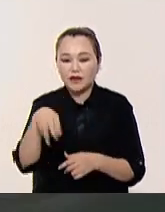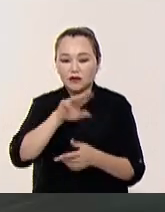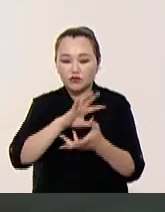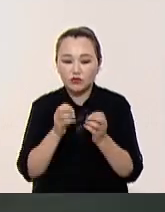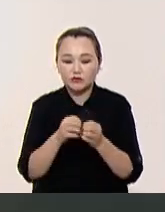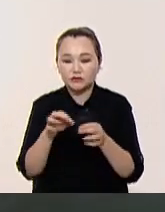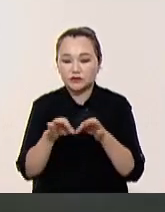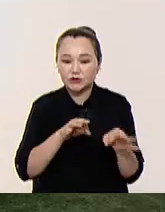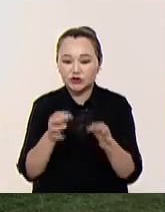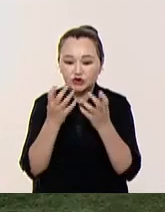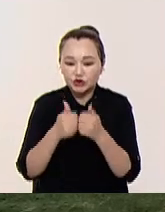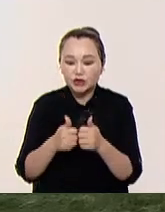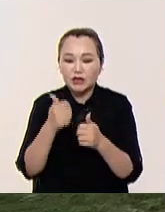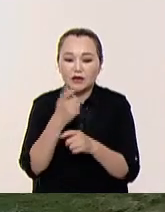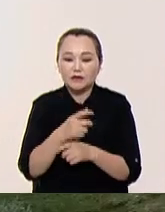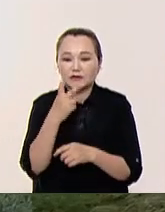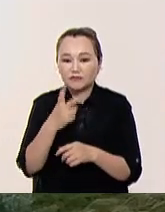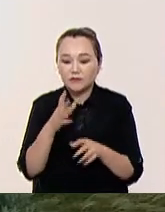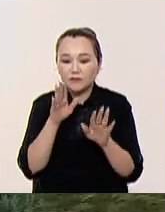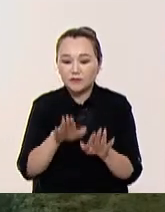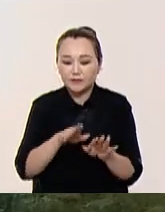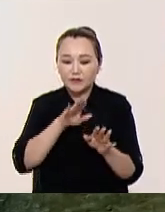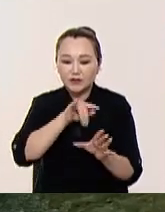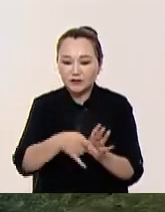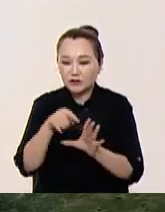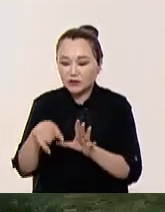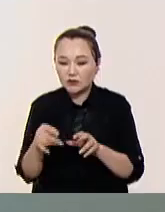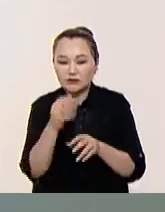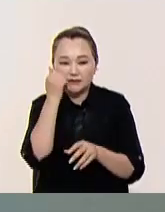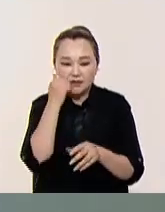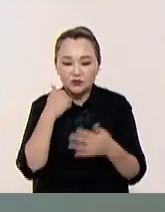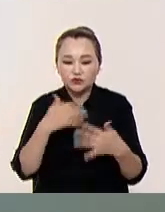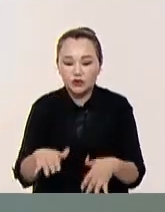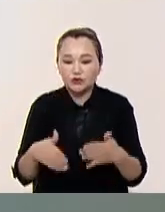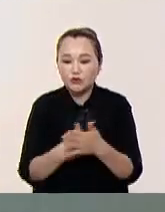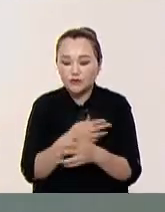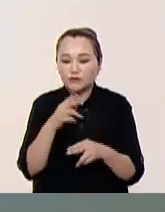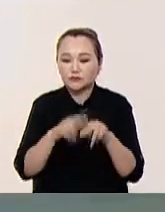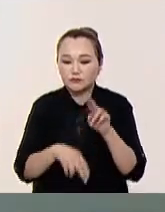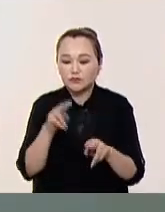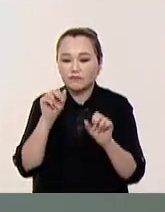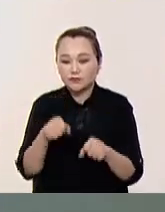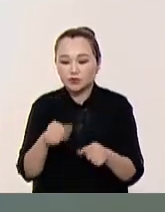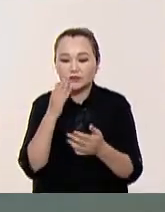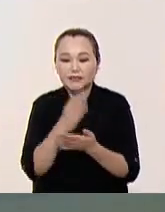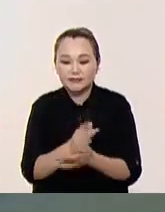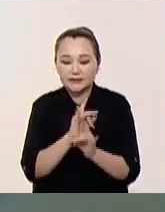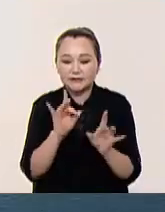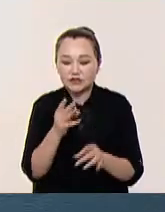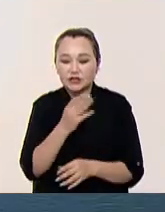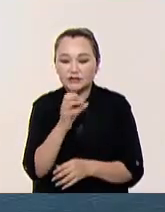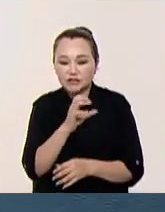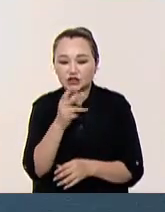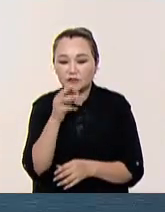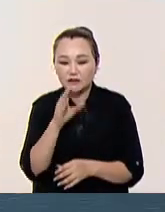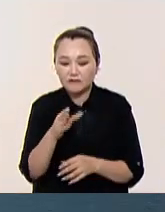бағаланған жоба аясында бірқатар елді мекендегі тозған құбырларды жөндеп, жаңасының құрылысын бастауға мүмкіндік бар, деді Серік Шапкенов.